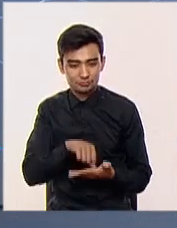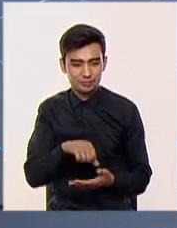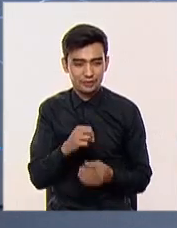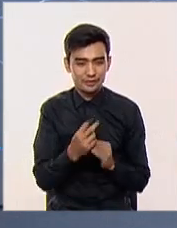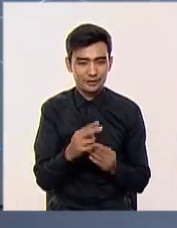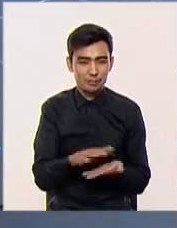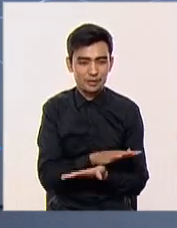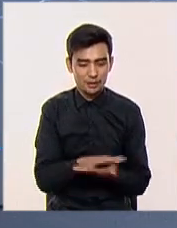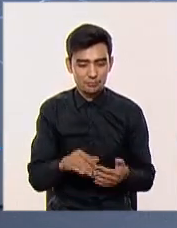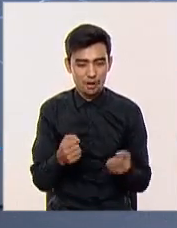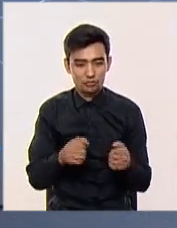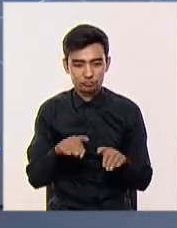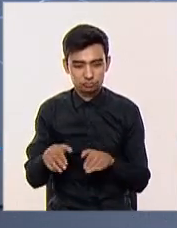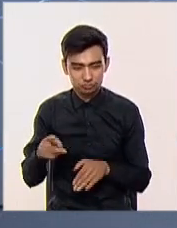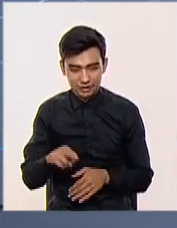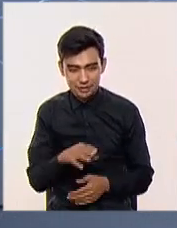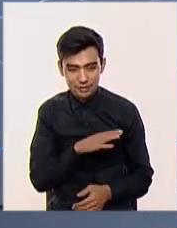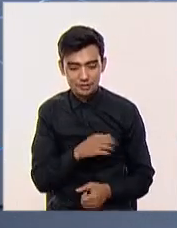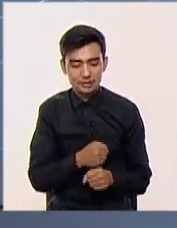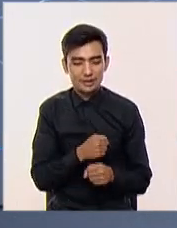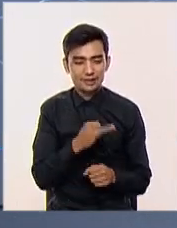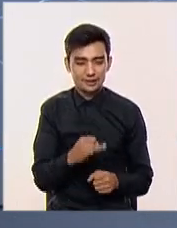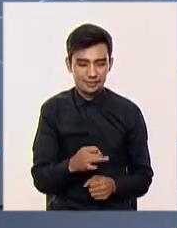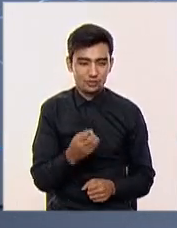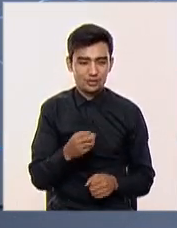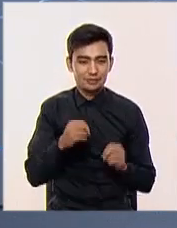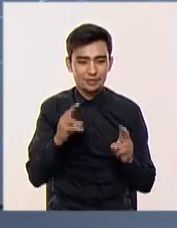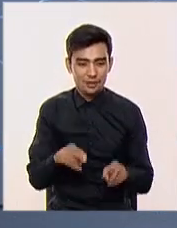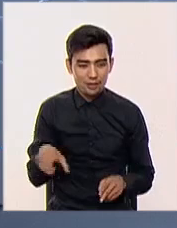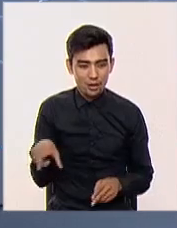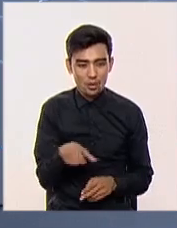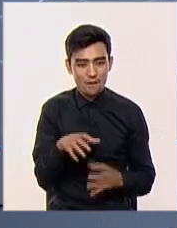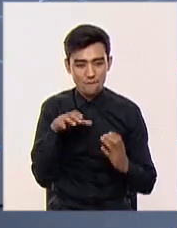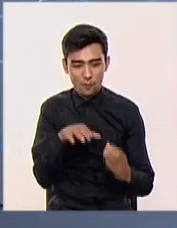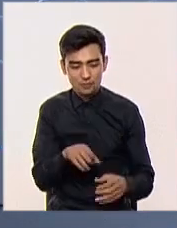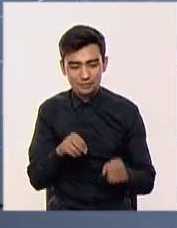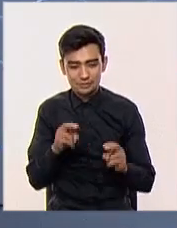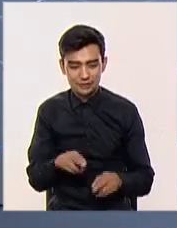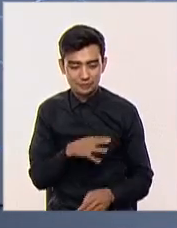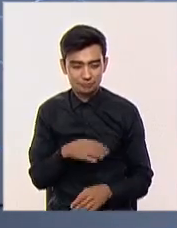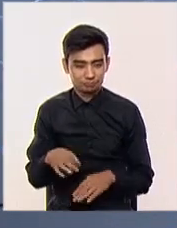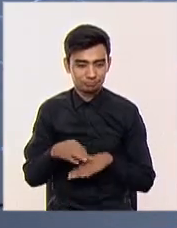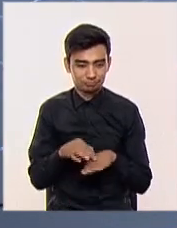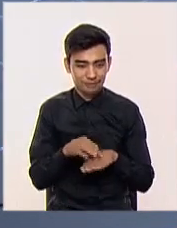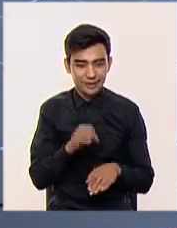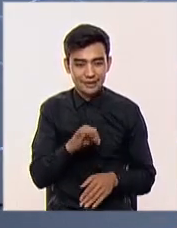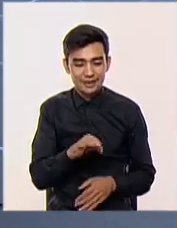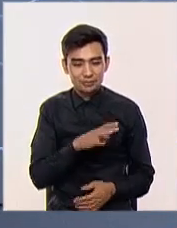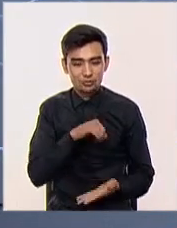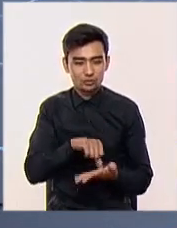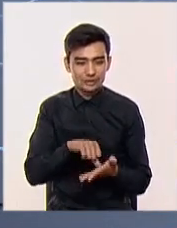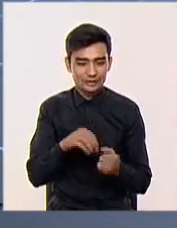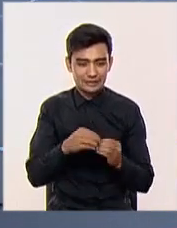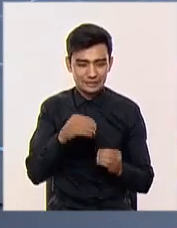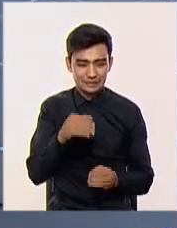12 бесплатных парковок и даже запустили специальные маршрутные автобусы. Вместе участвовало более